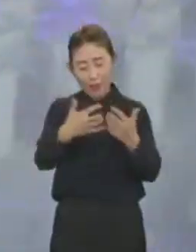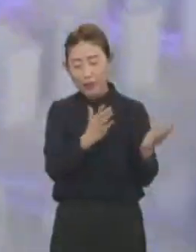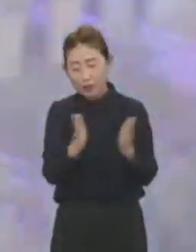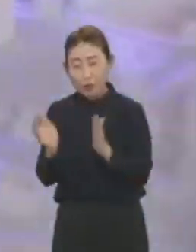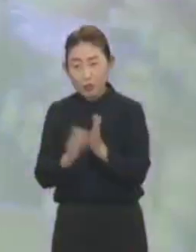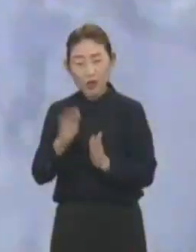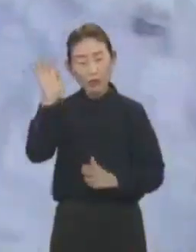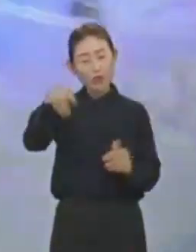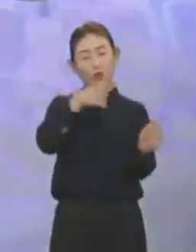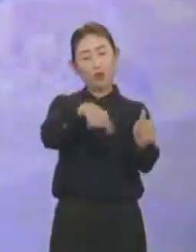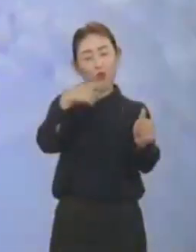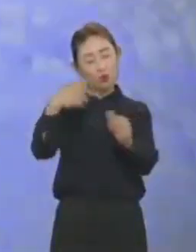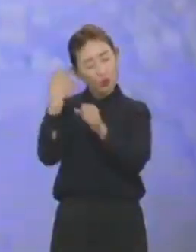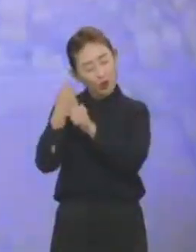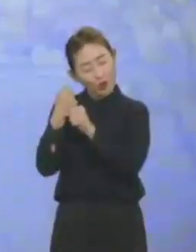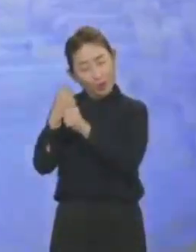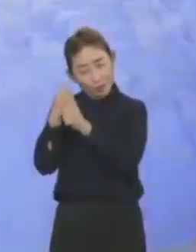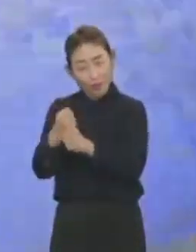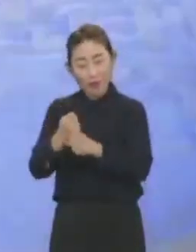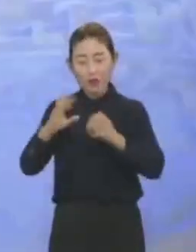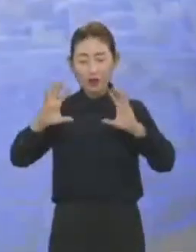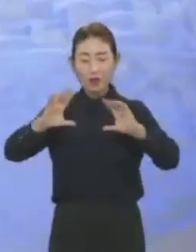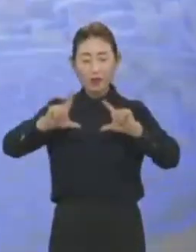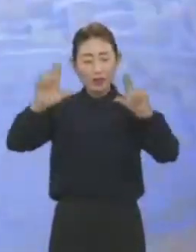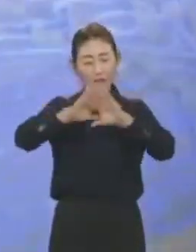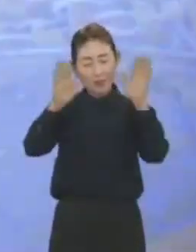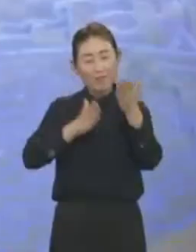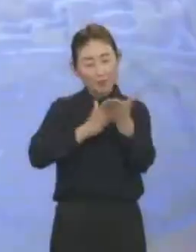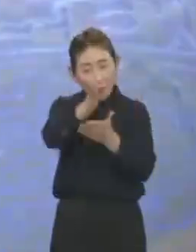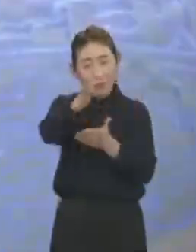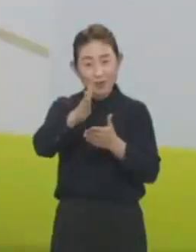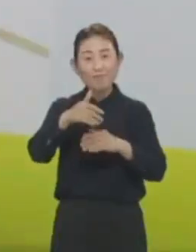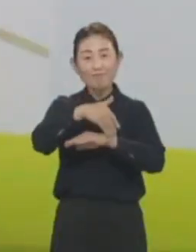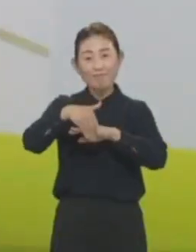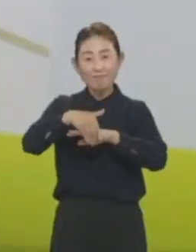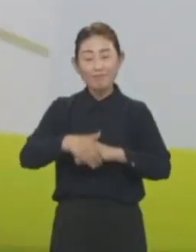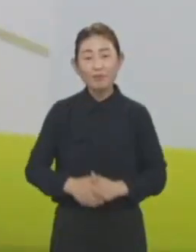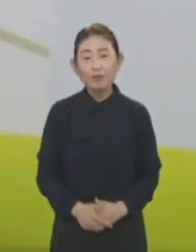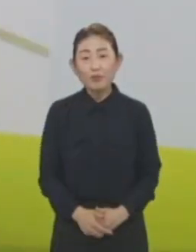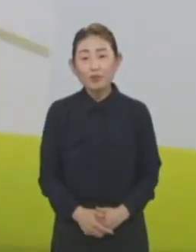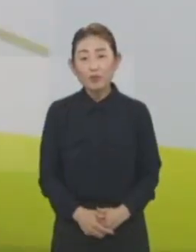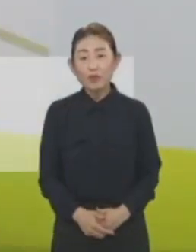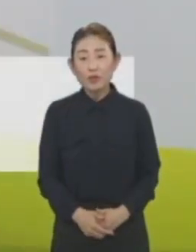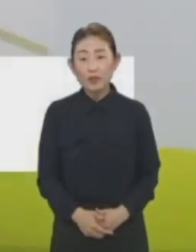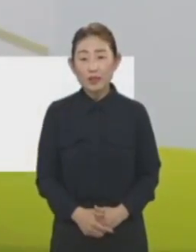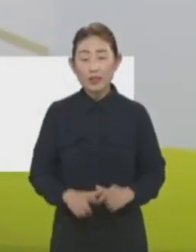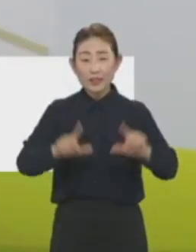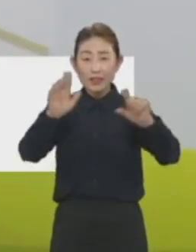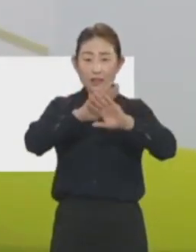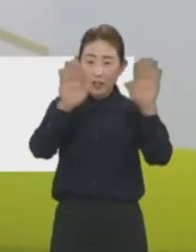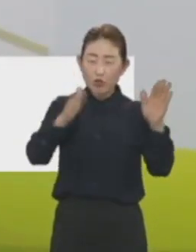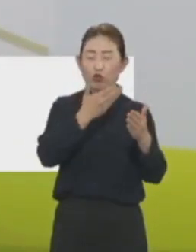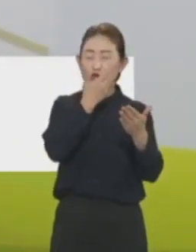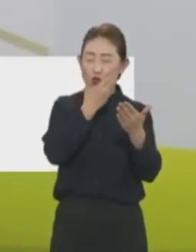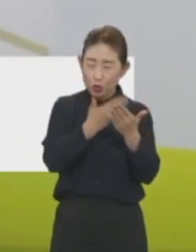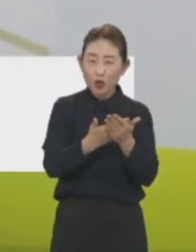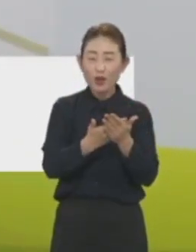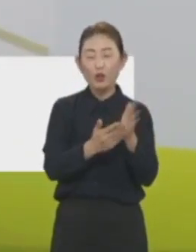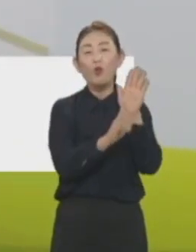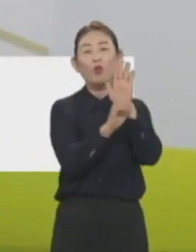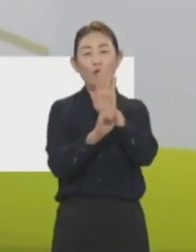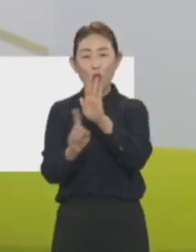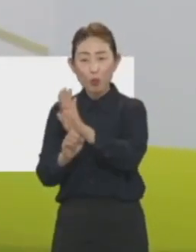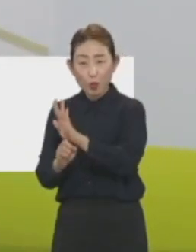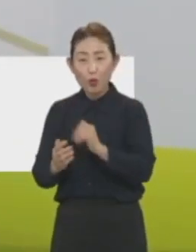앞으로 교육부터 연구까지 다양한 기능을 담당할 예정입니다. 기상과학의 중요성을 전파하고